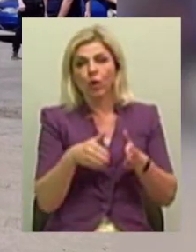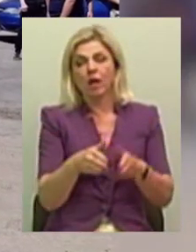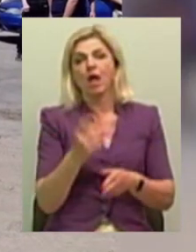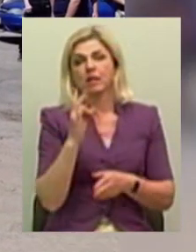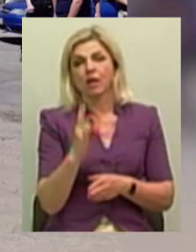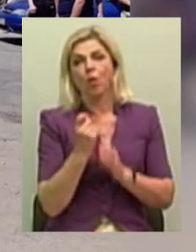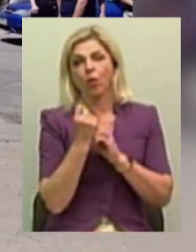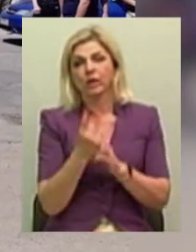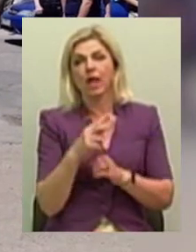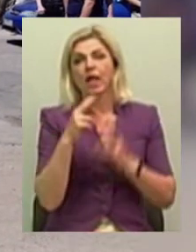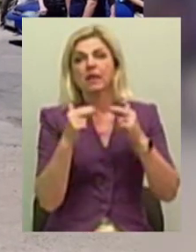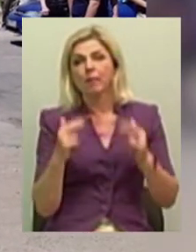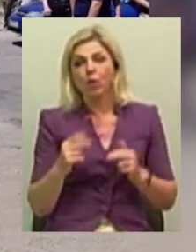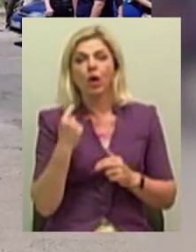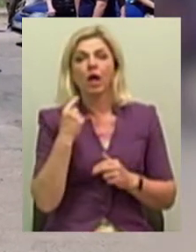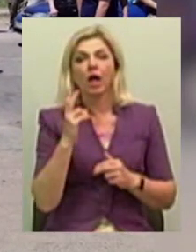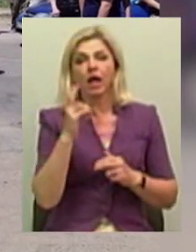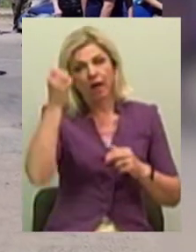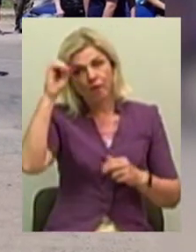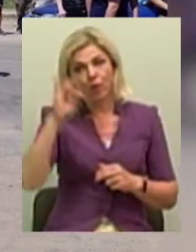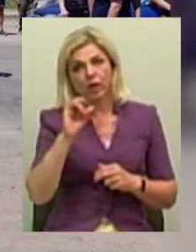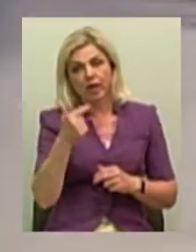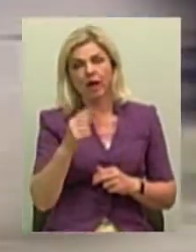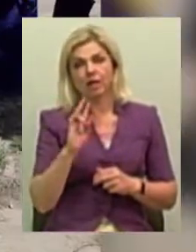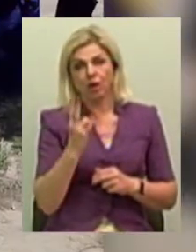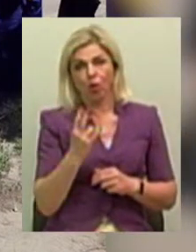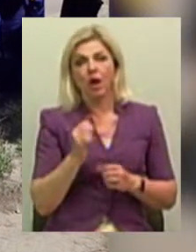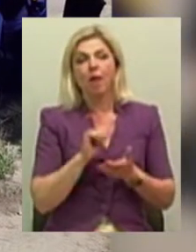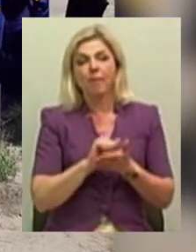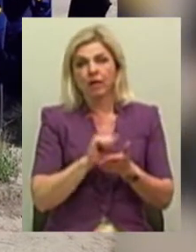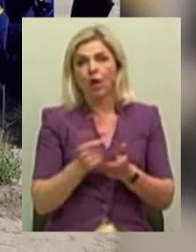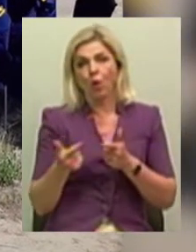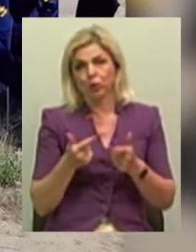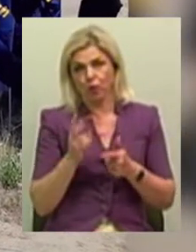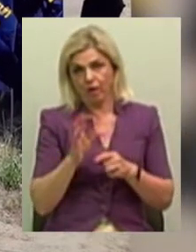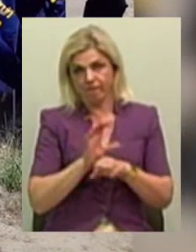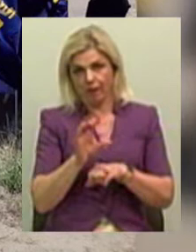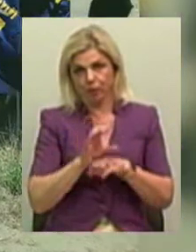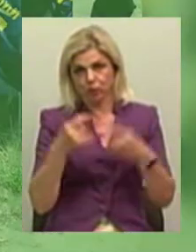Н-11 Дніпро – Кривий Ріг – Миколаїв. Матеріал зараз готується до випуску.